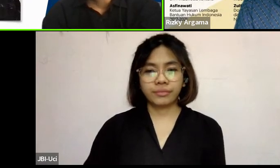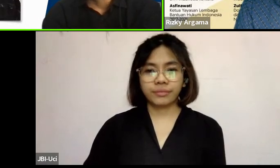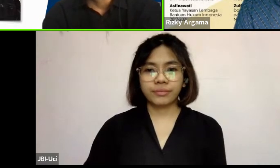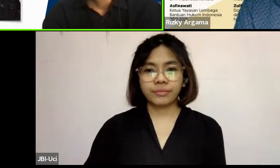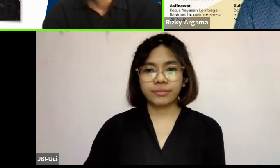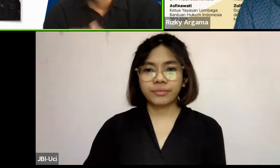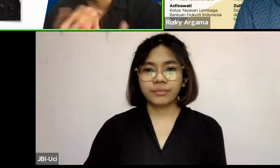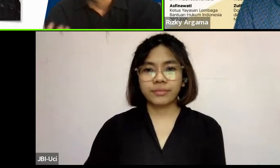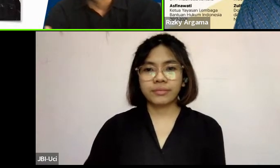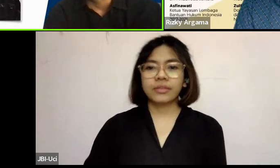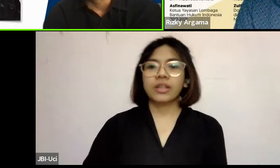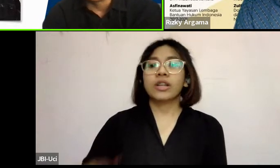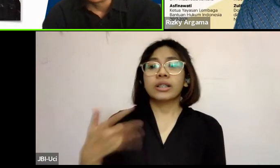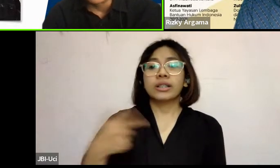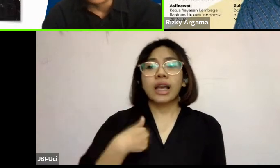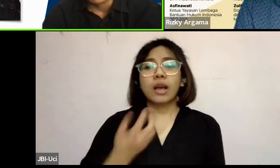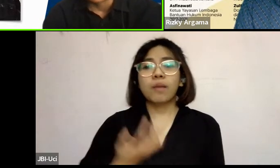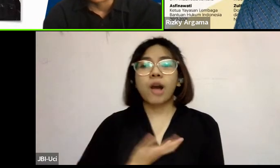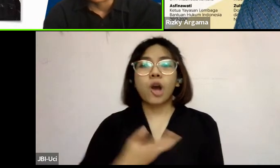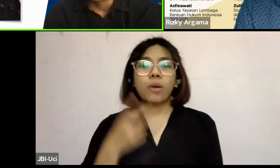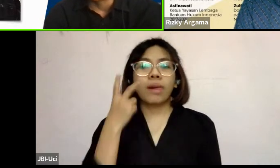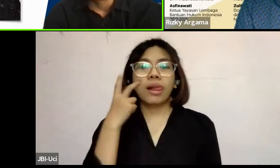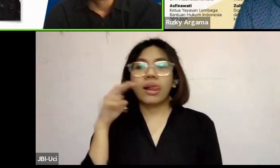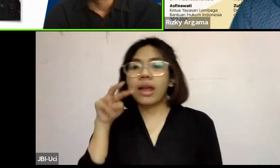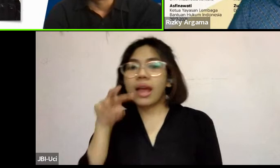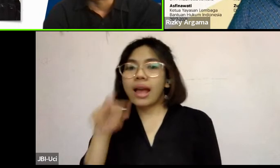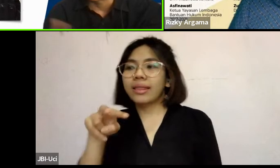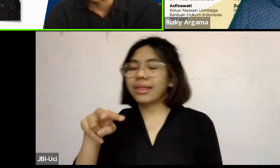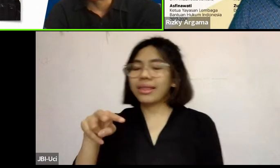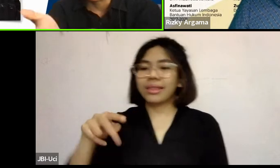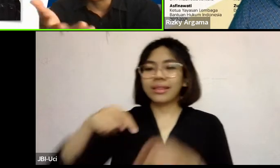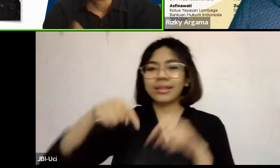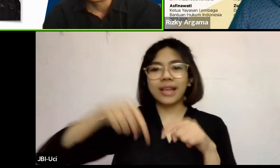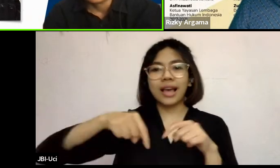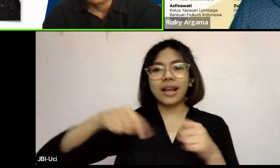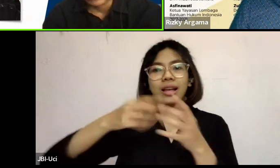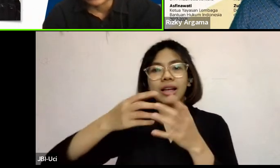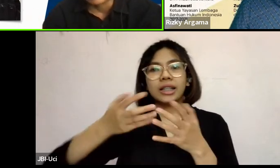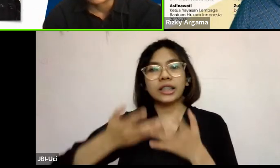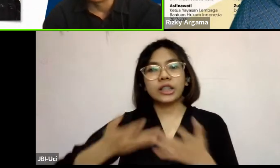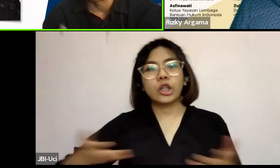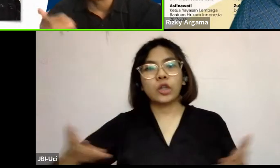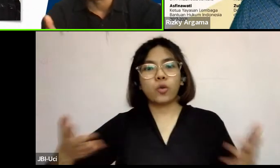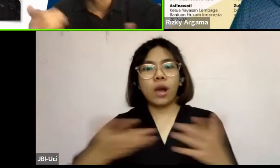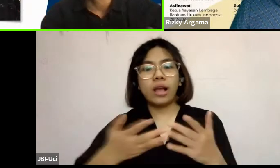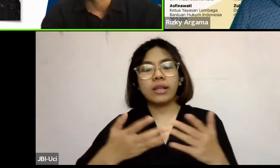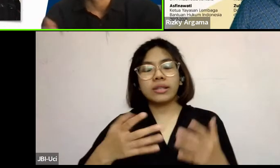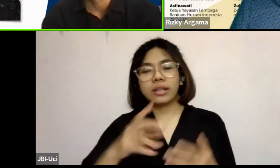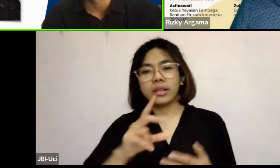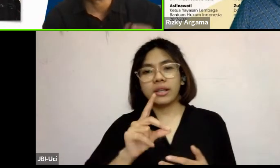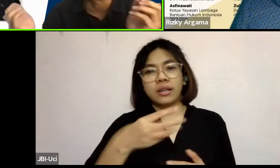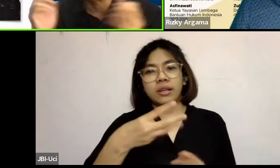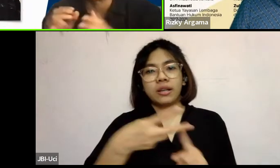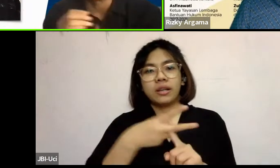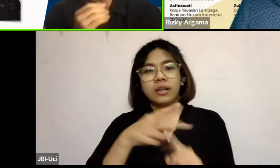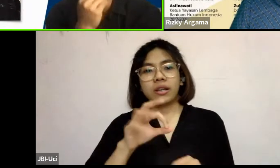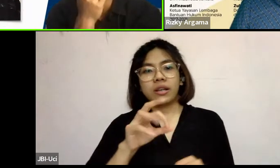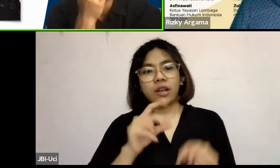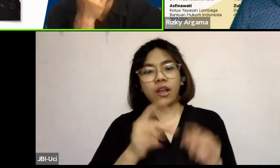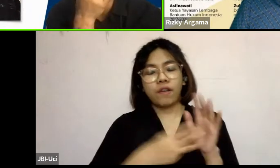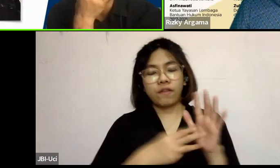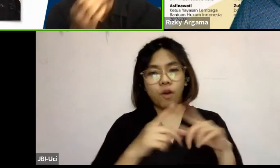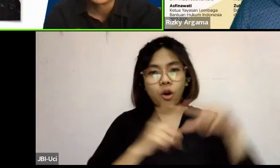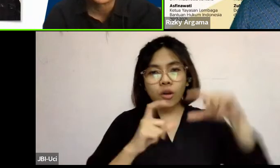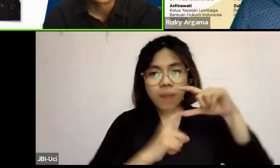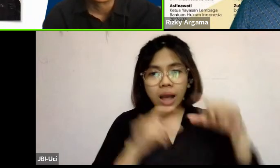saya kemudian mau lihat juga sebetulnya di masa reformasi kalau tadi yang dibahas pada Balai bahasa dan segala macam masuknya